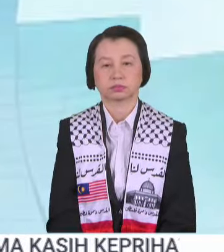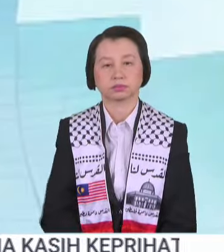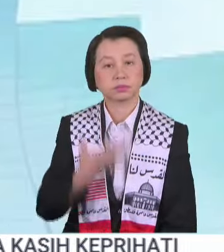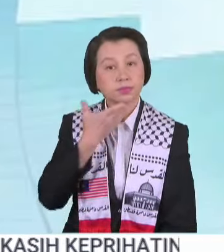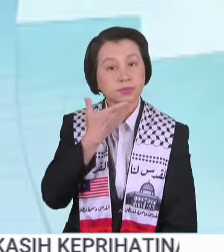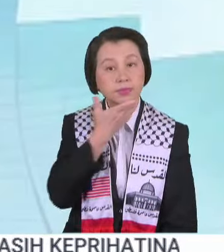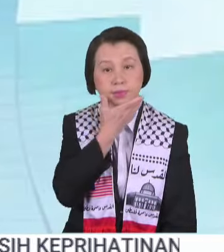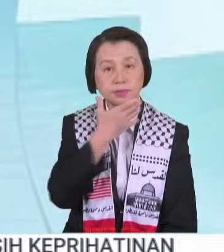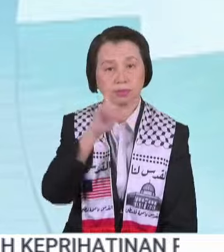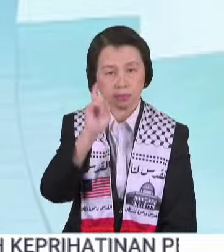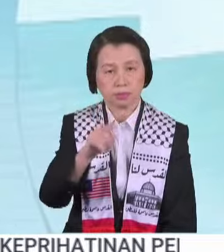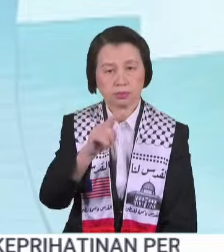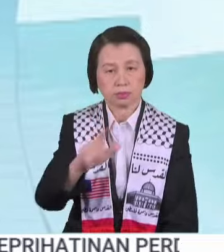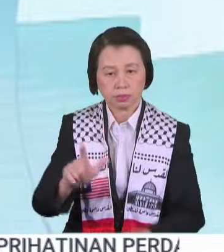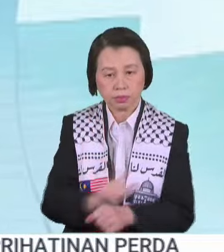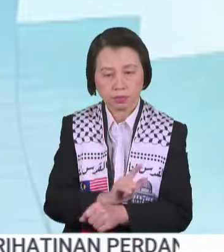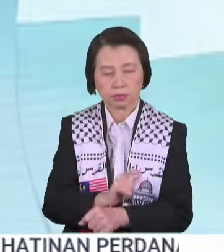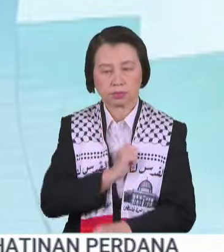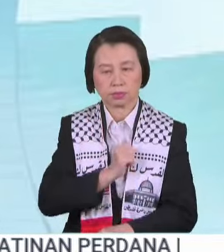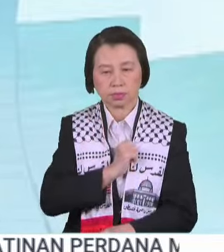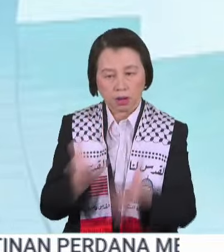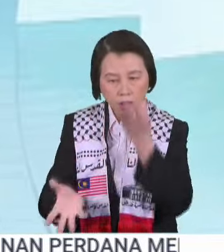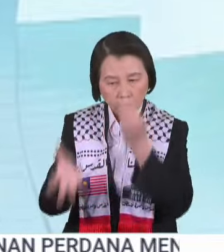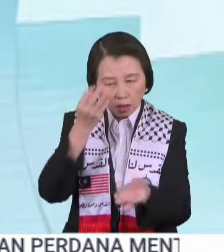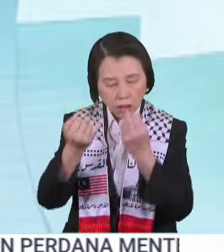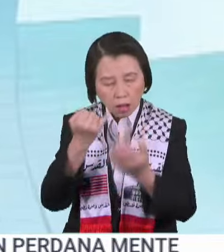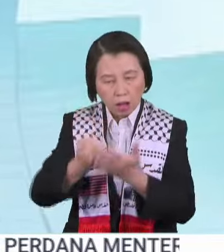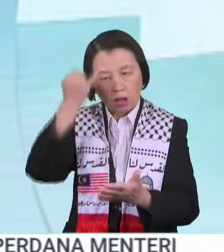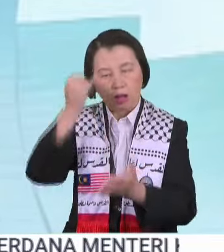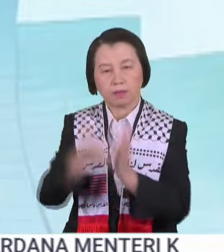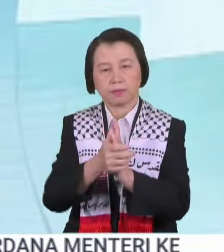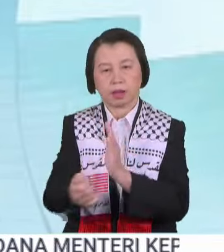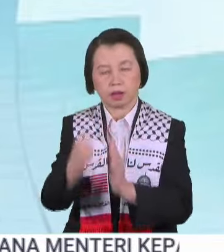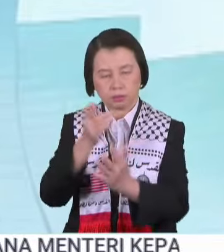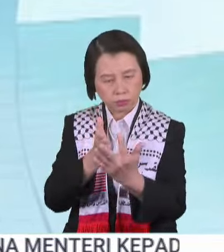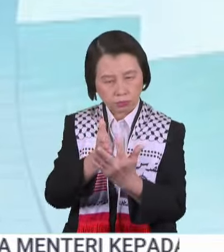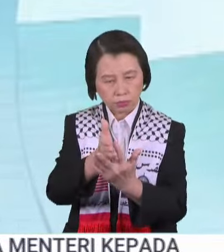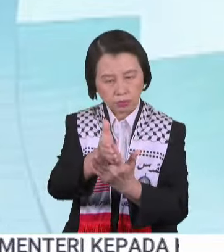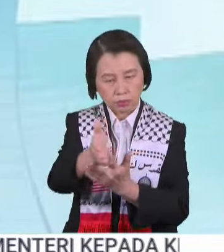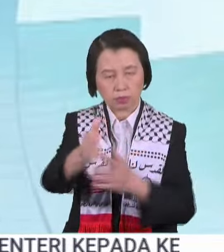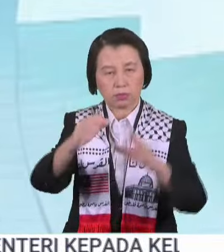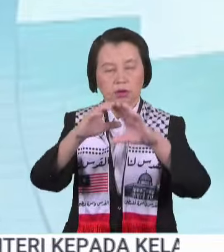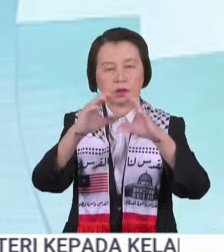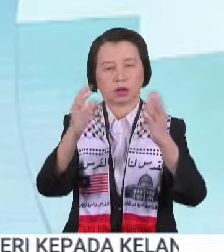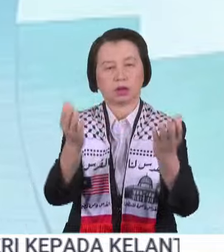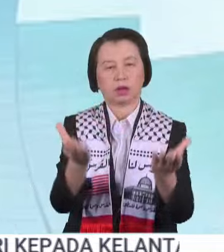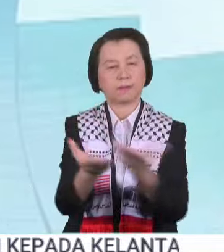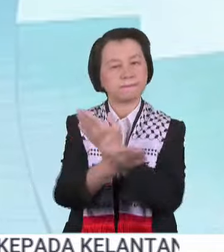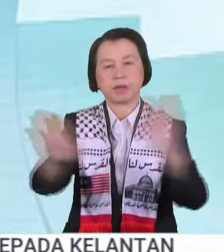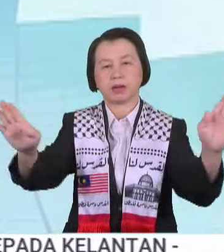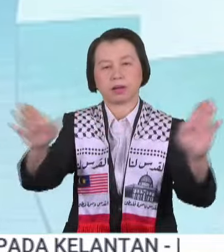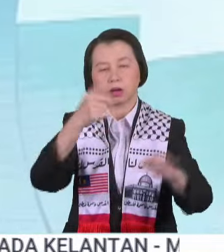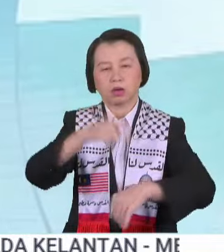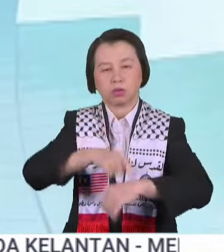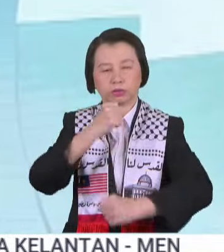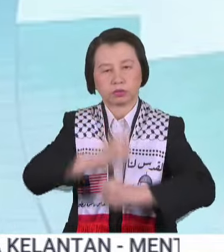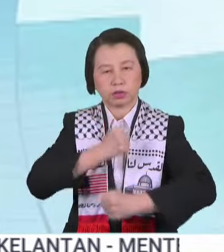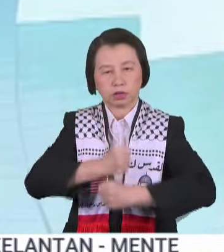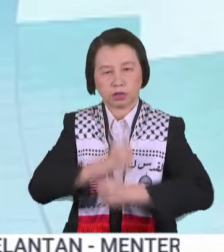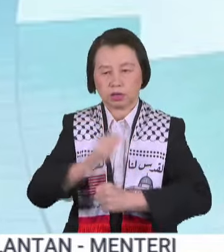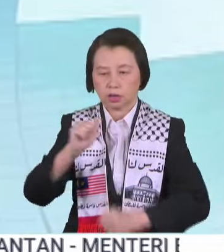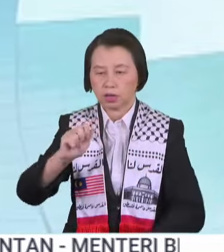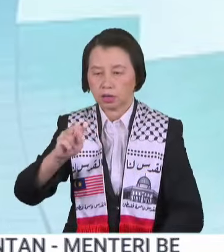Belia perlu lebih melengkapkan diri dengan pelbagai pengetahuan dan kemahiran untuk mengharungi era globalisasi memandangkan waktu kerja anjal